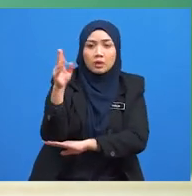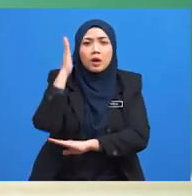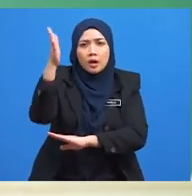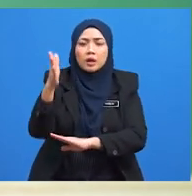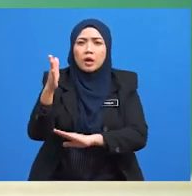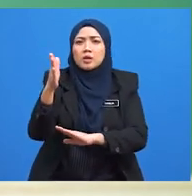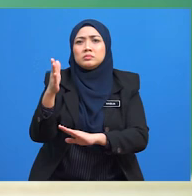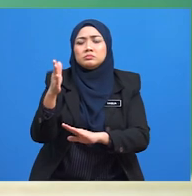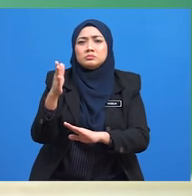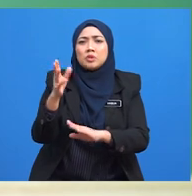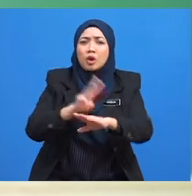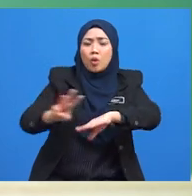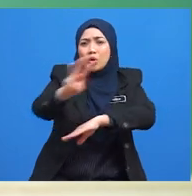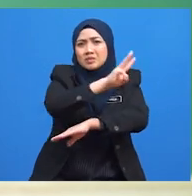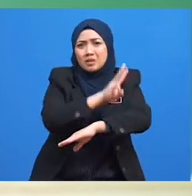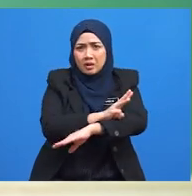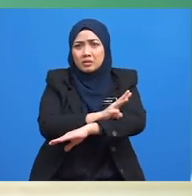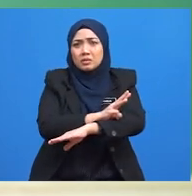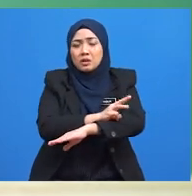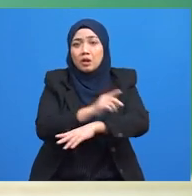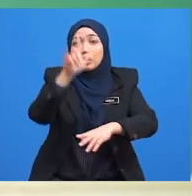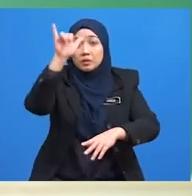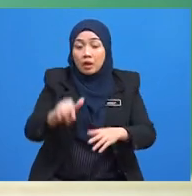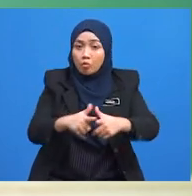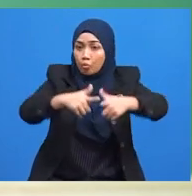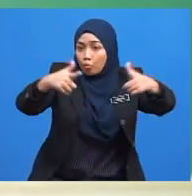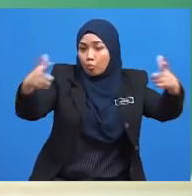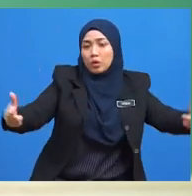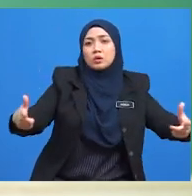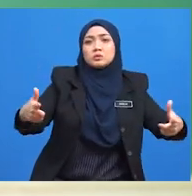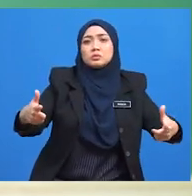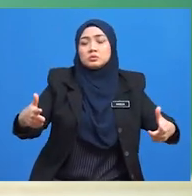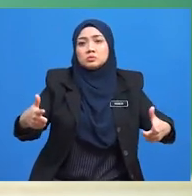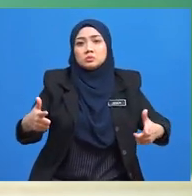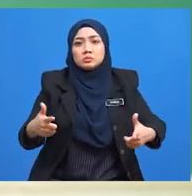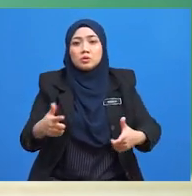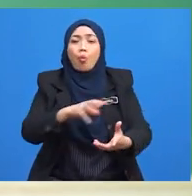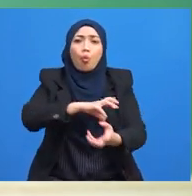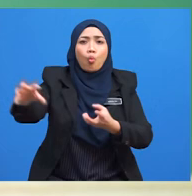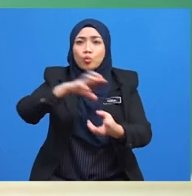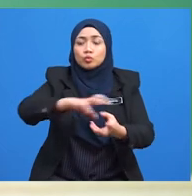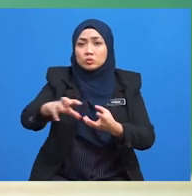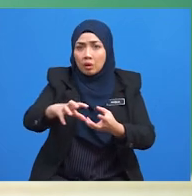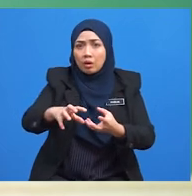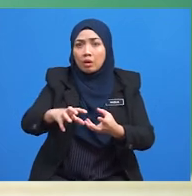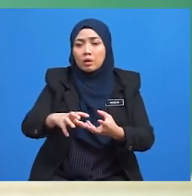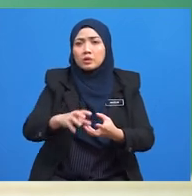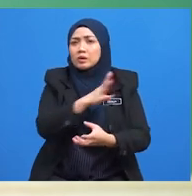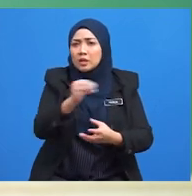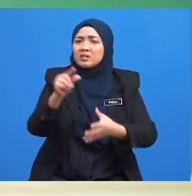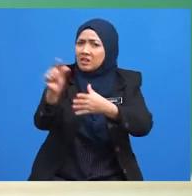kawasan hutan yang luas. Gangguan sistem atmosfera ini telah menyebabkan sistem ekologi juga turut